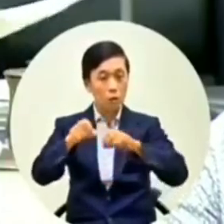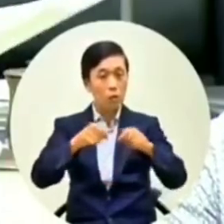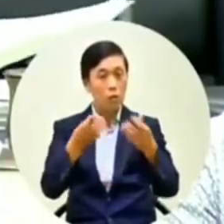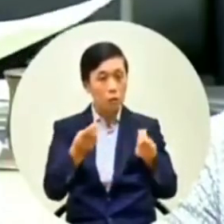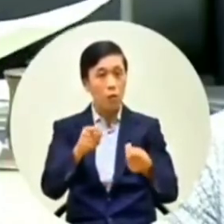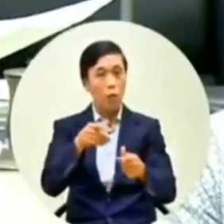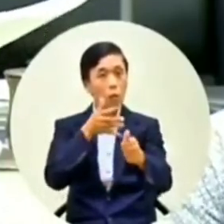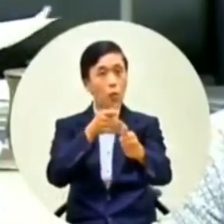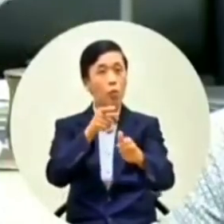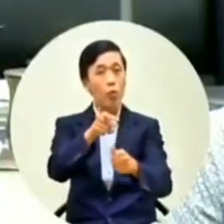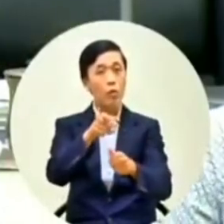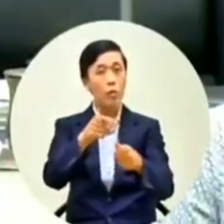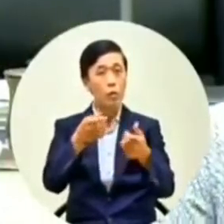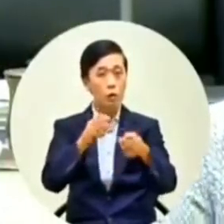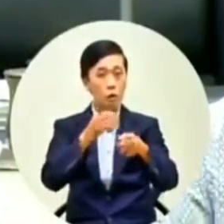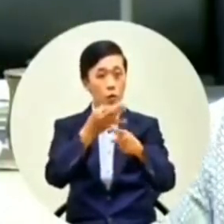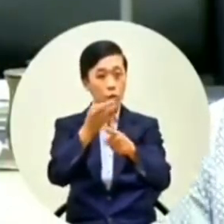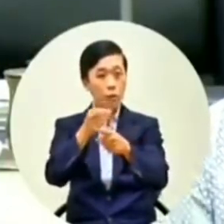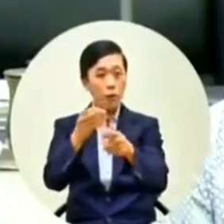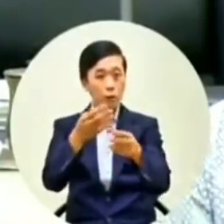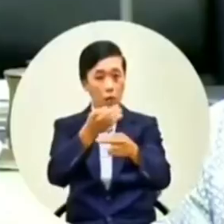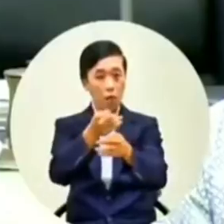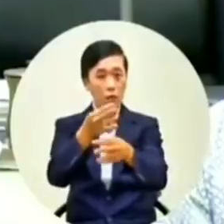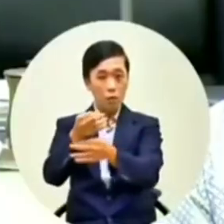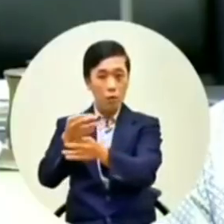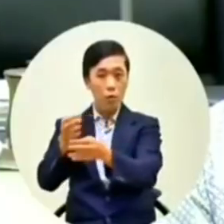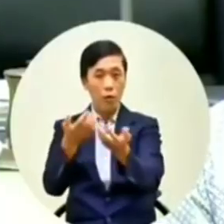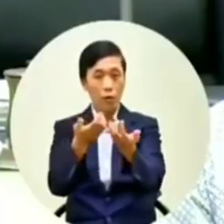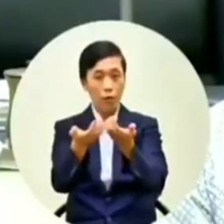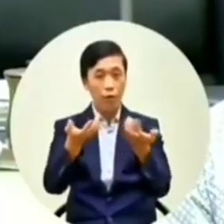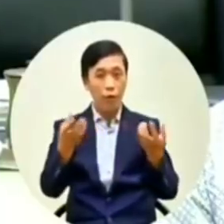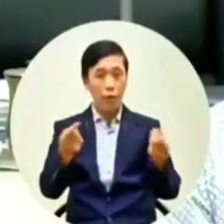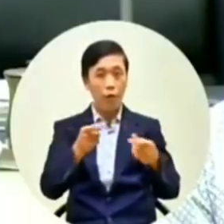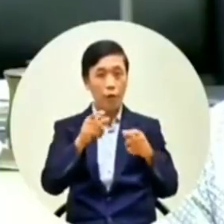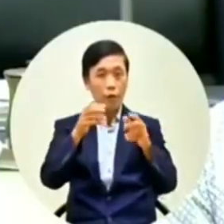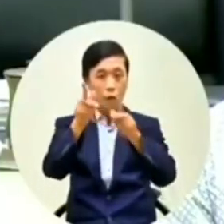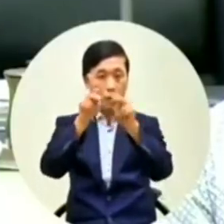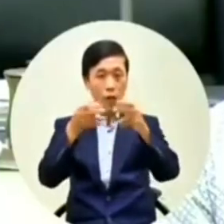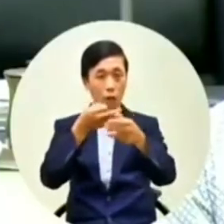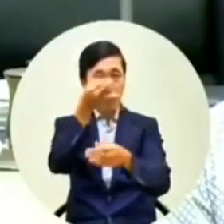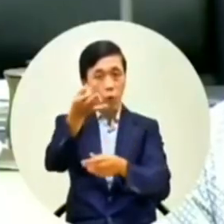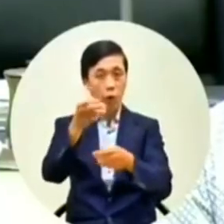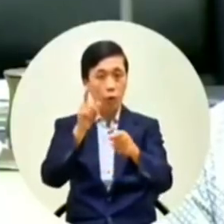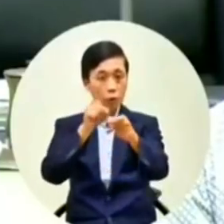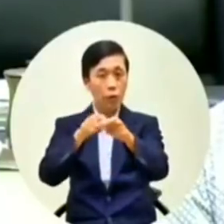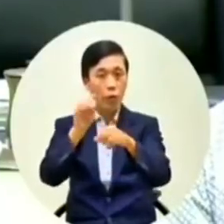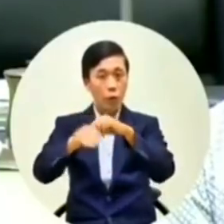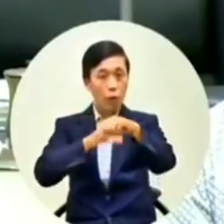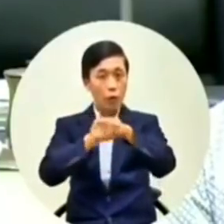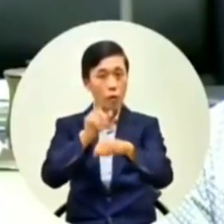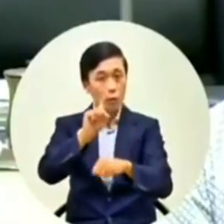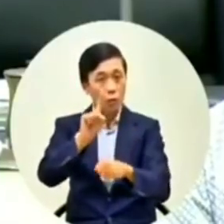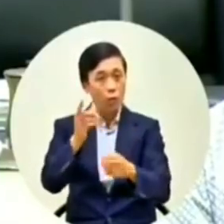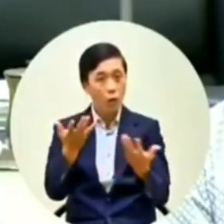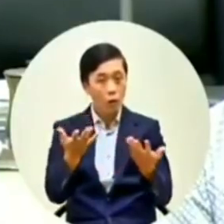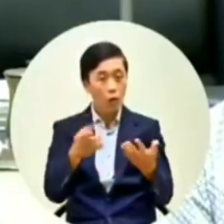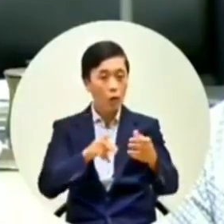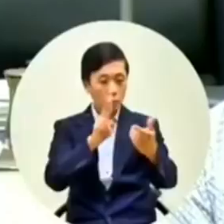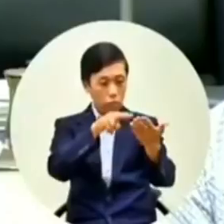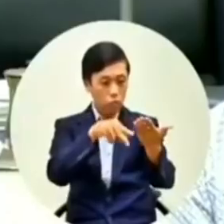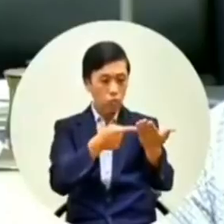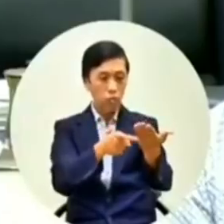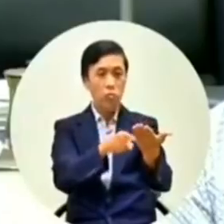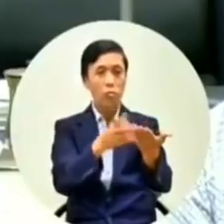下，没有分期，那如何去达到我们的还债目标呢？我这个里面我是没有看到哈。那另外呢，